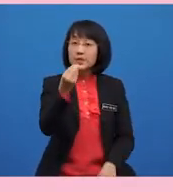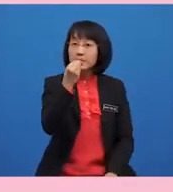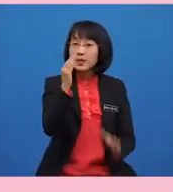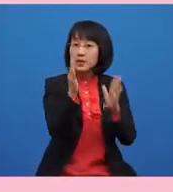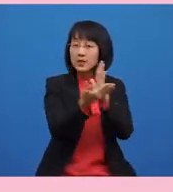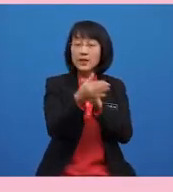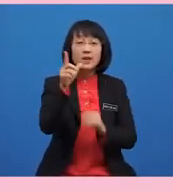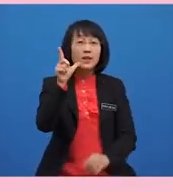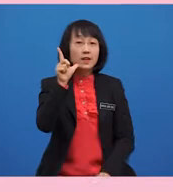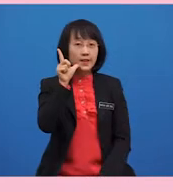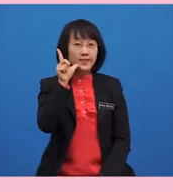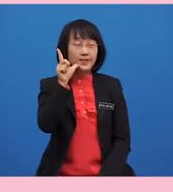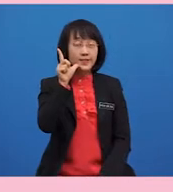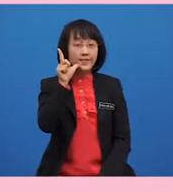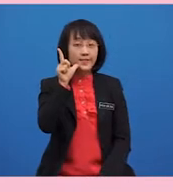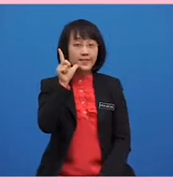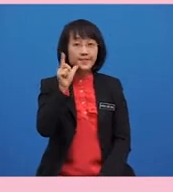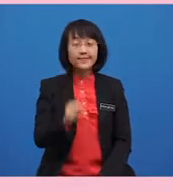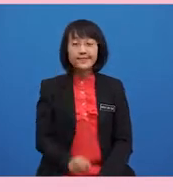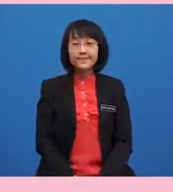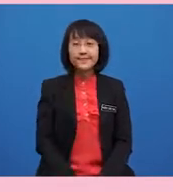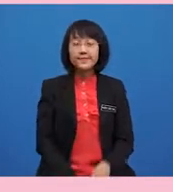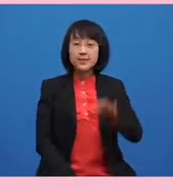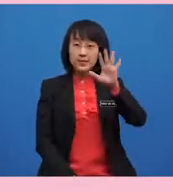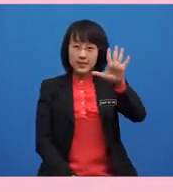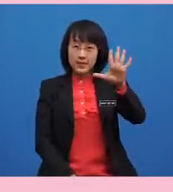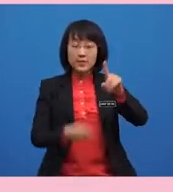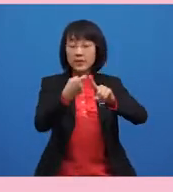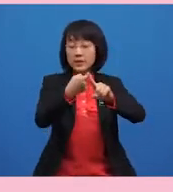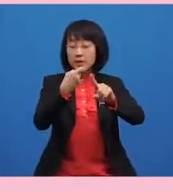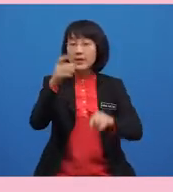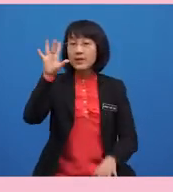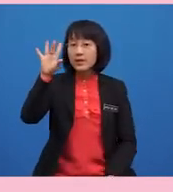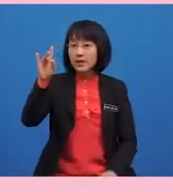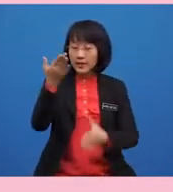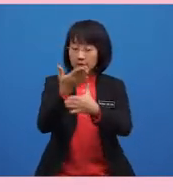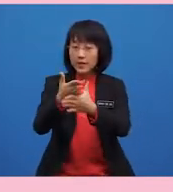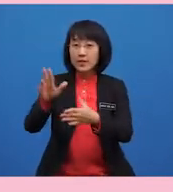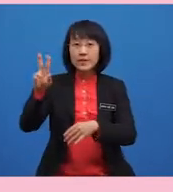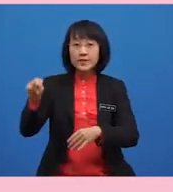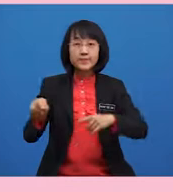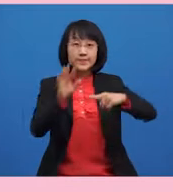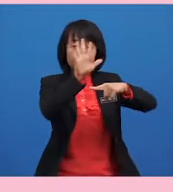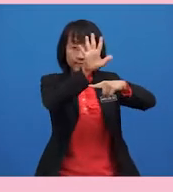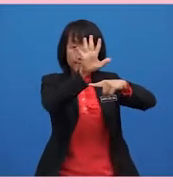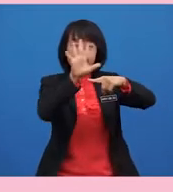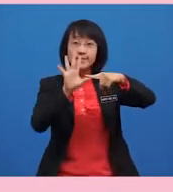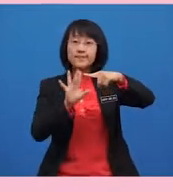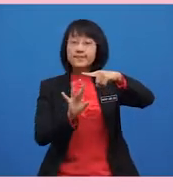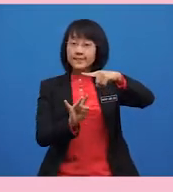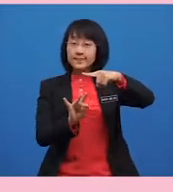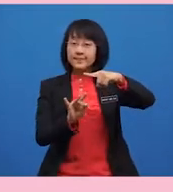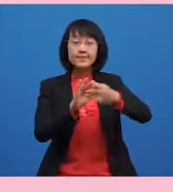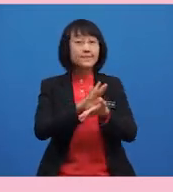oleh Laina. 5 daripada 8 bahagian ialah